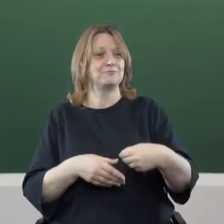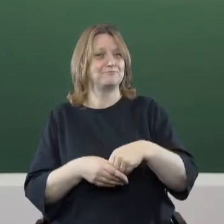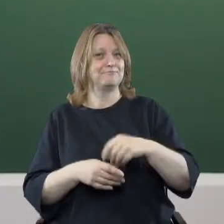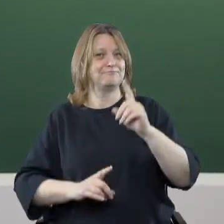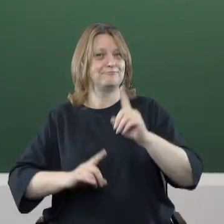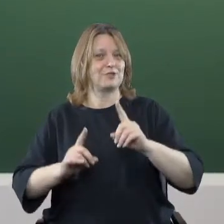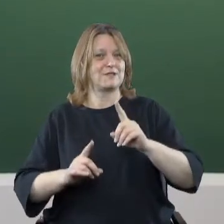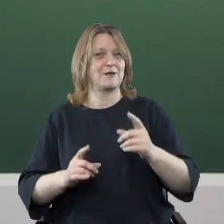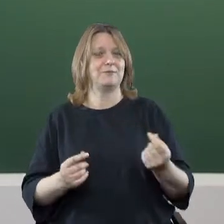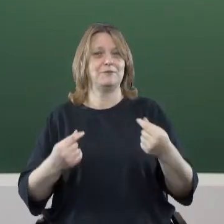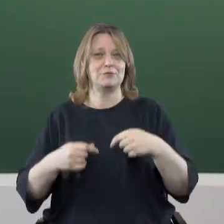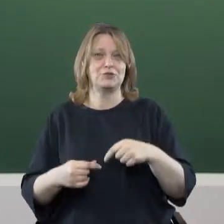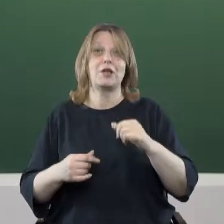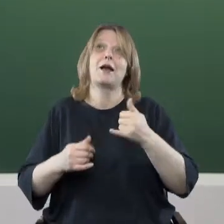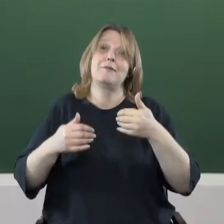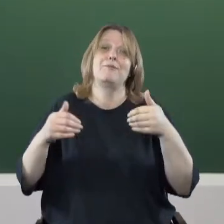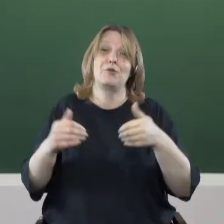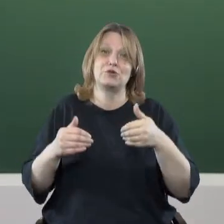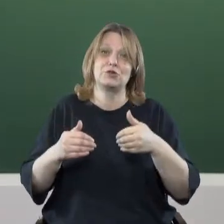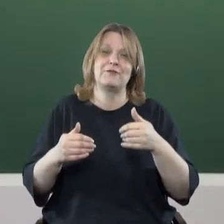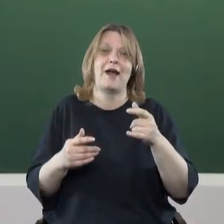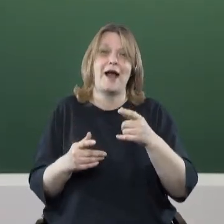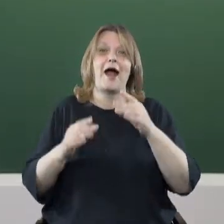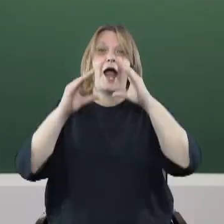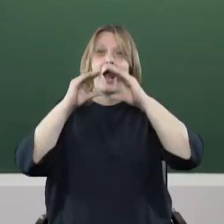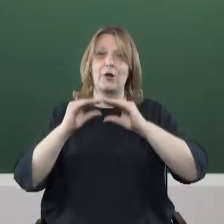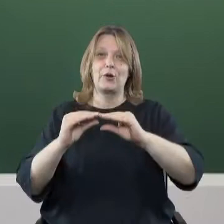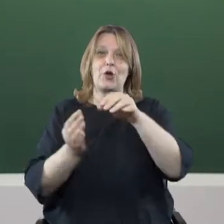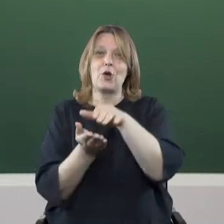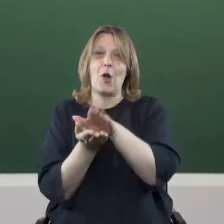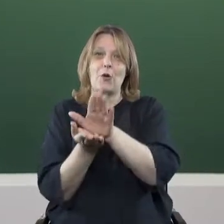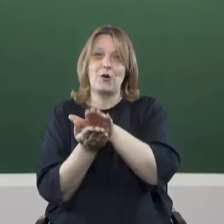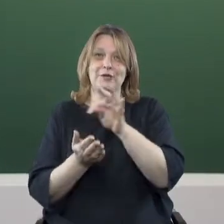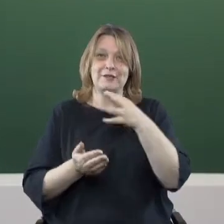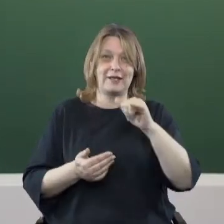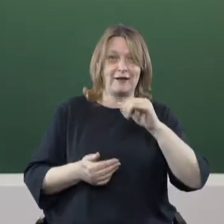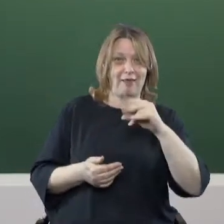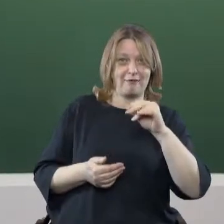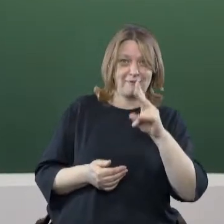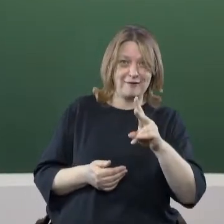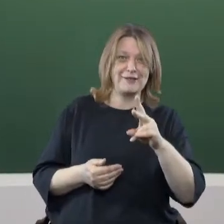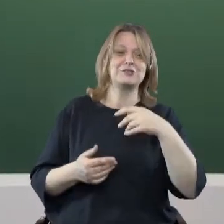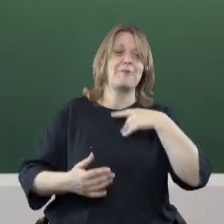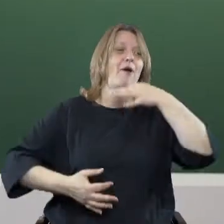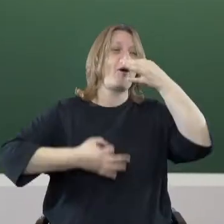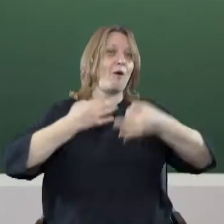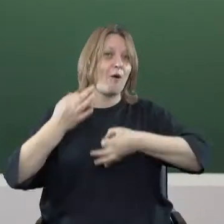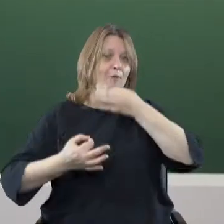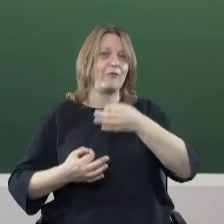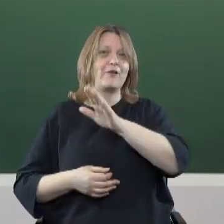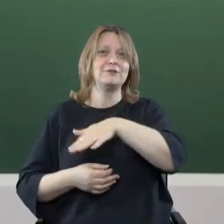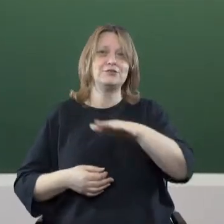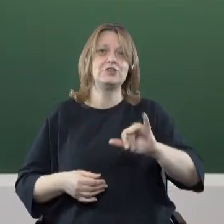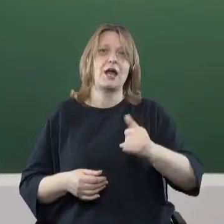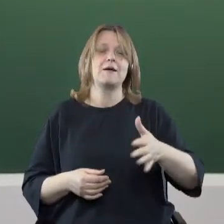czasami, jak tylko jest to możliwe, krokodylka, tirka, i żeby dzieciom opowiadać o tym właśnie,